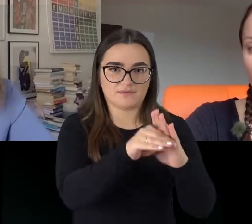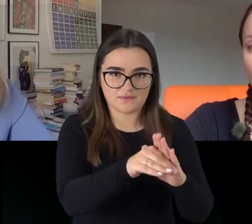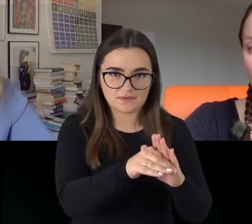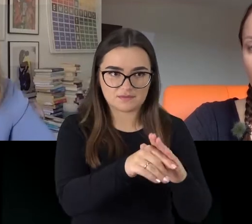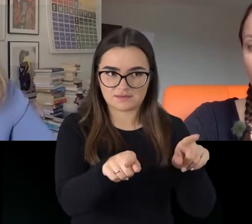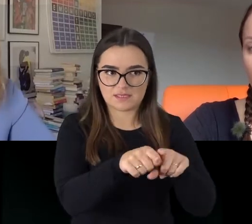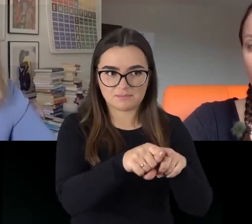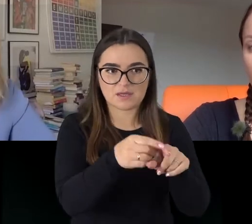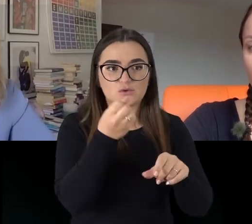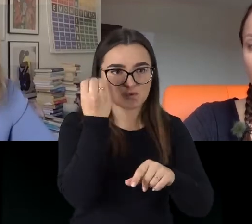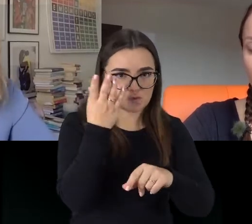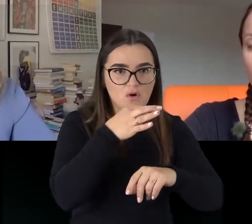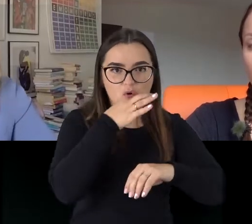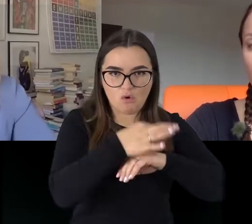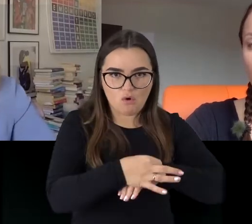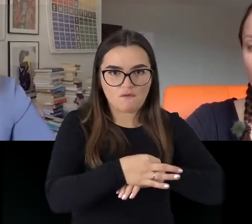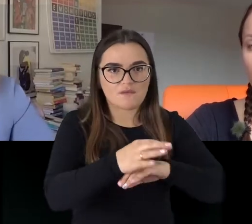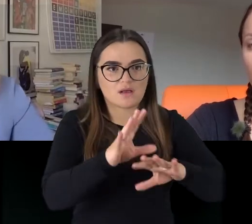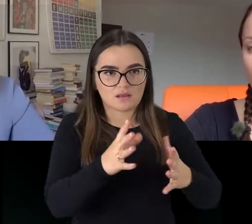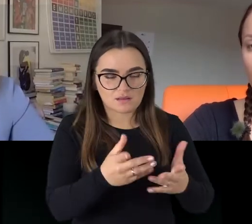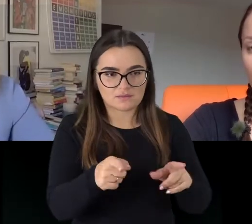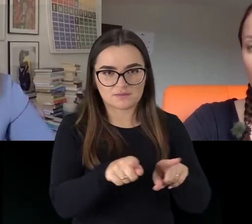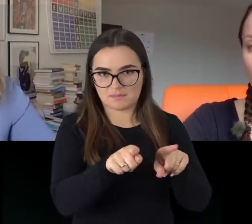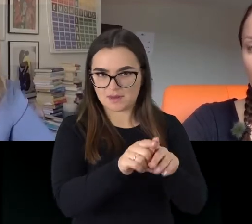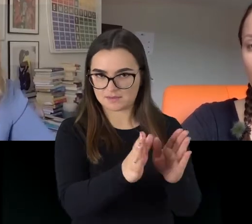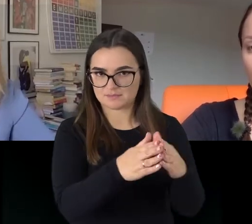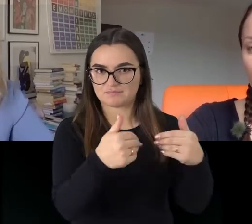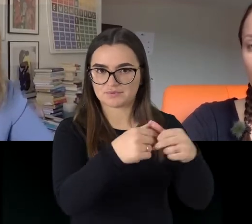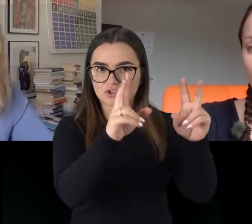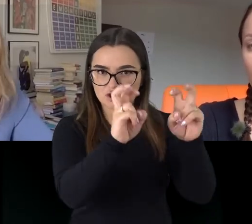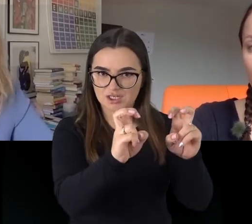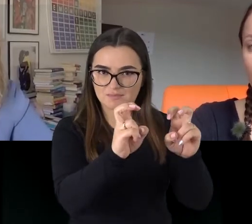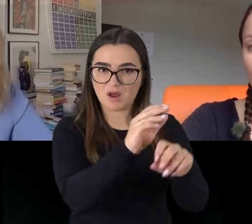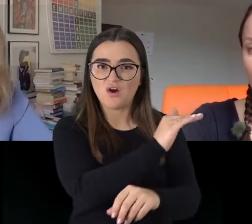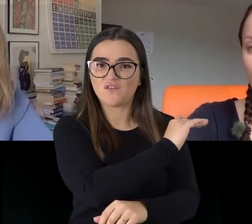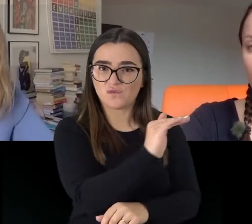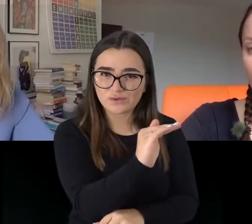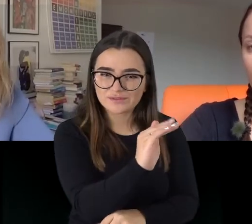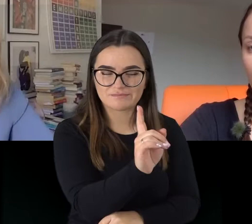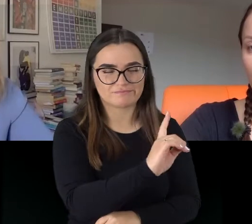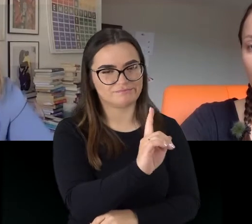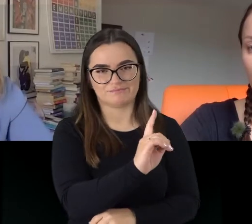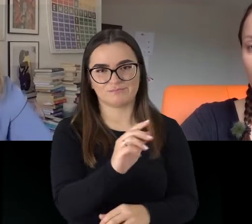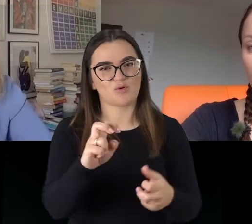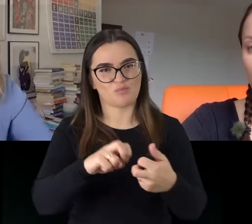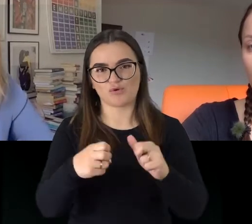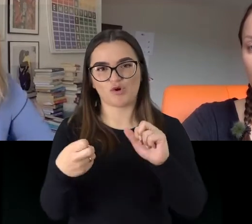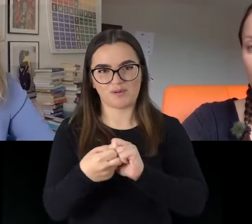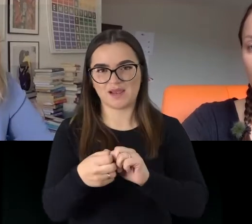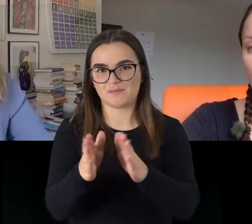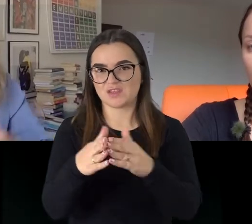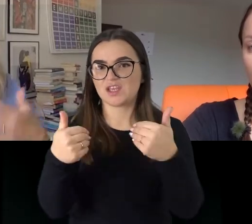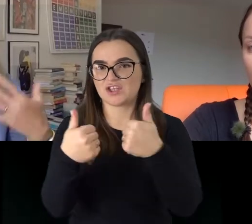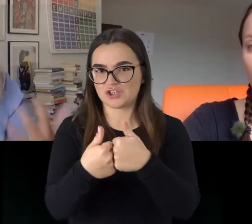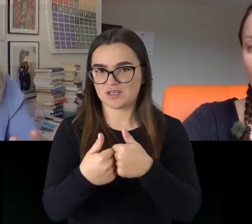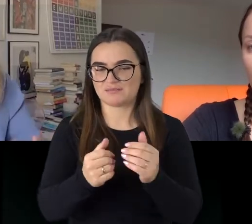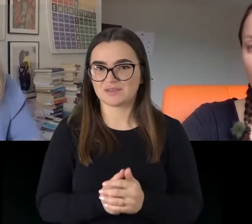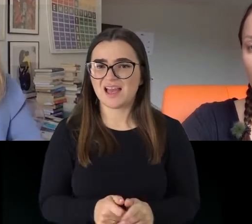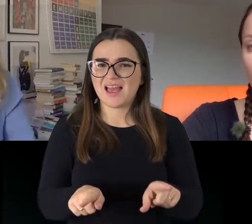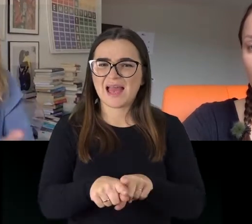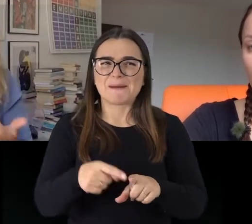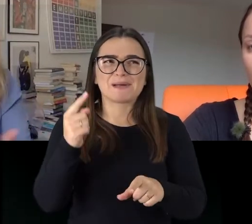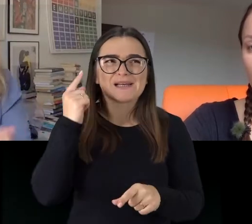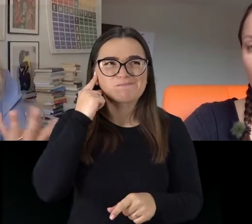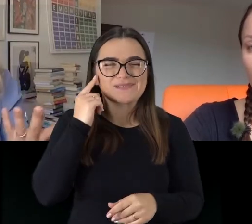jie irgi yra šeima, ne? Bet nebebūtų tada funkcinė, jie vis tiek yra problemi. Nenoriu, kad tai skambėtų nemaloniai,